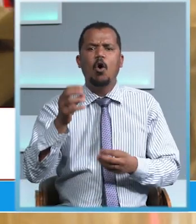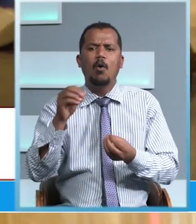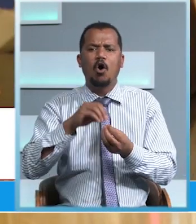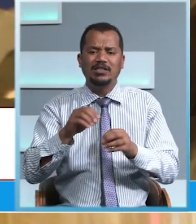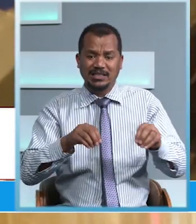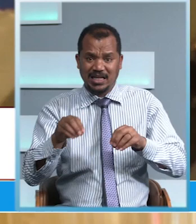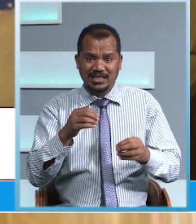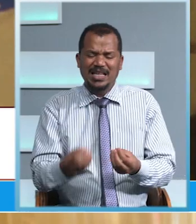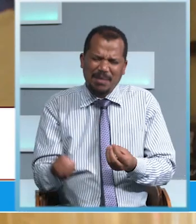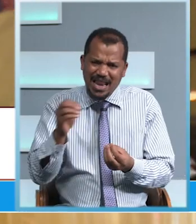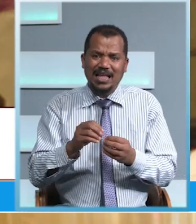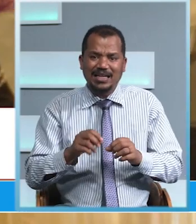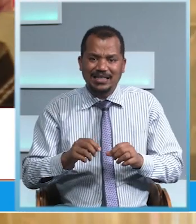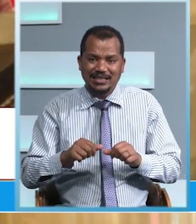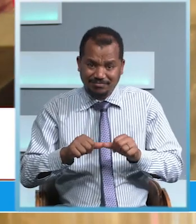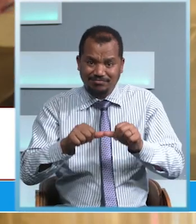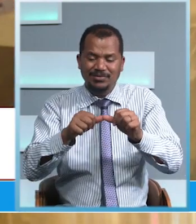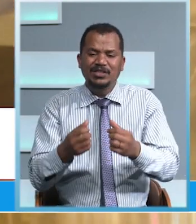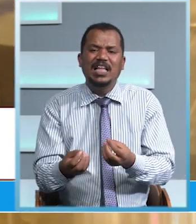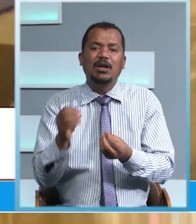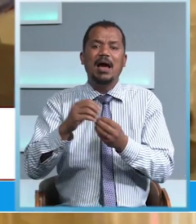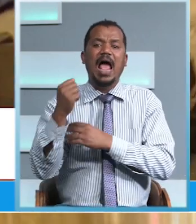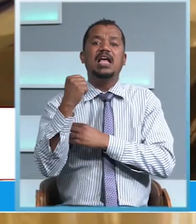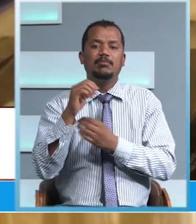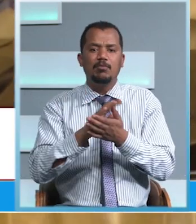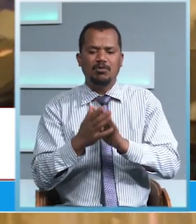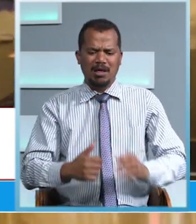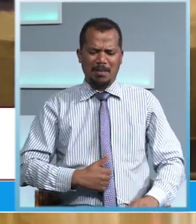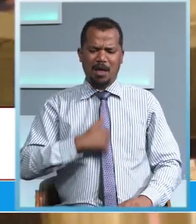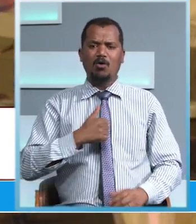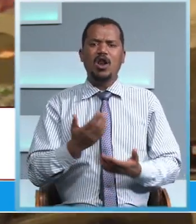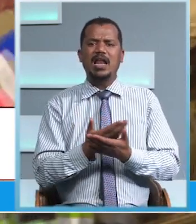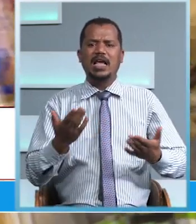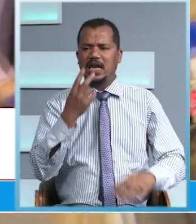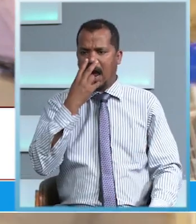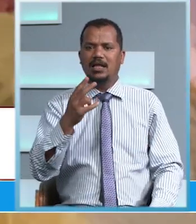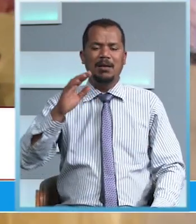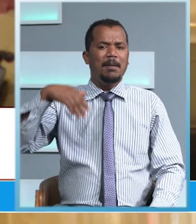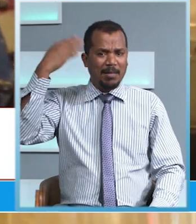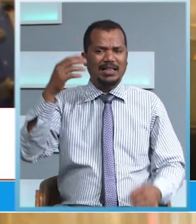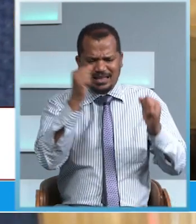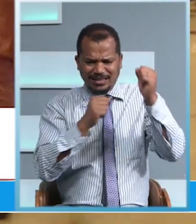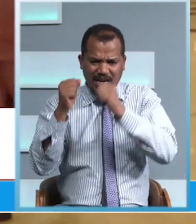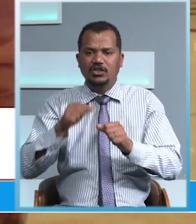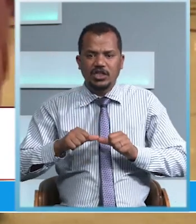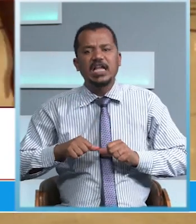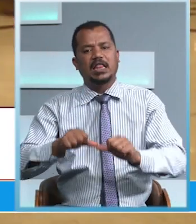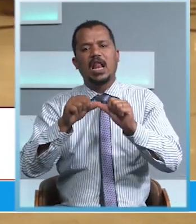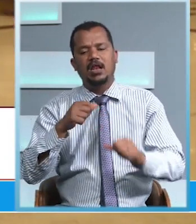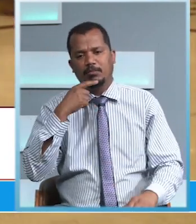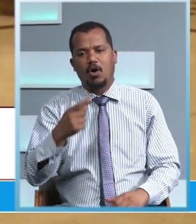የበቃ ኖሞር እንቅስቃሴን የበለጠ ለመግፋት ተጨማሪ አቅም የሚሆንና የሚያኮራ ነገር አይተናል፣ በቀጣይም